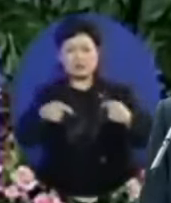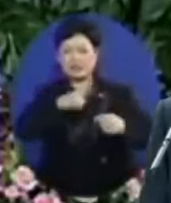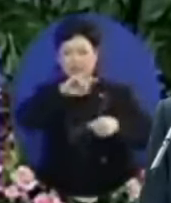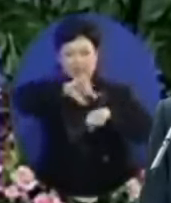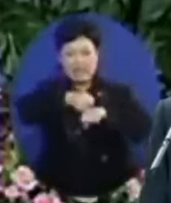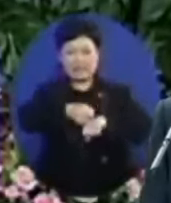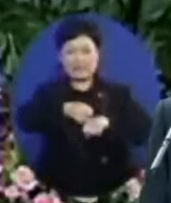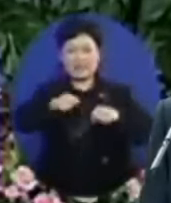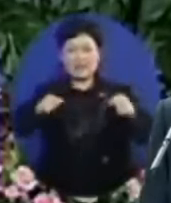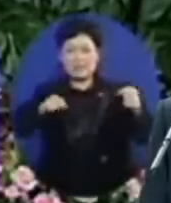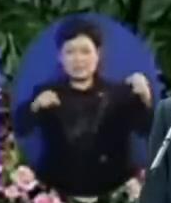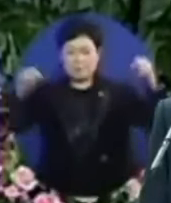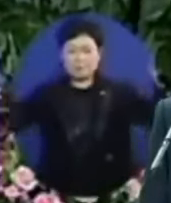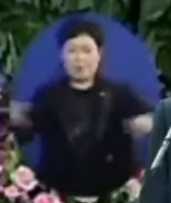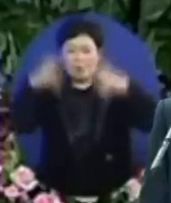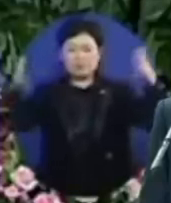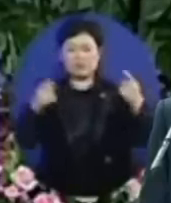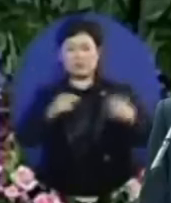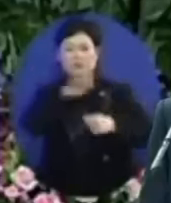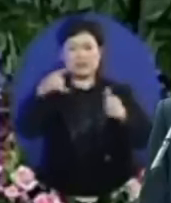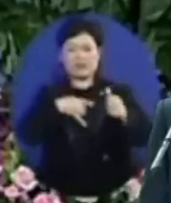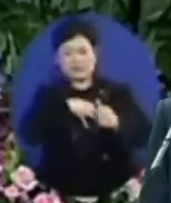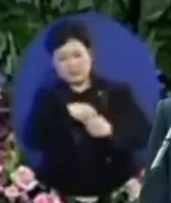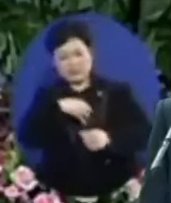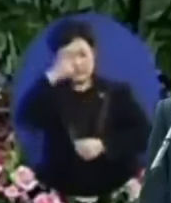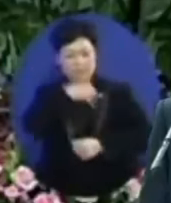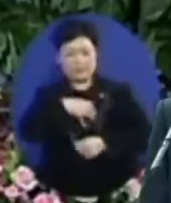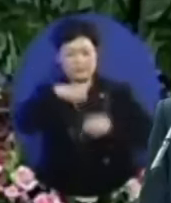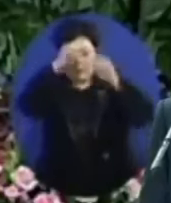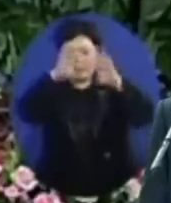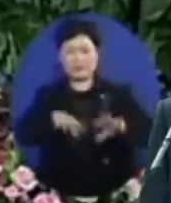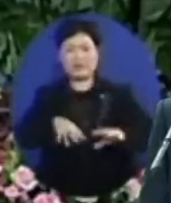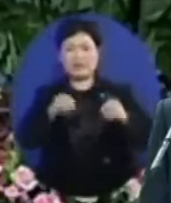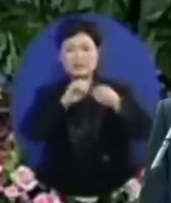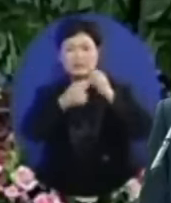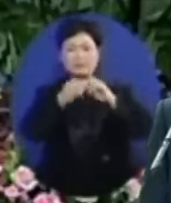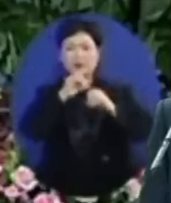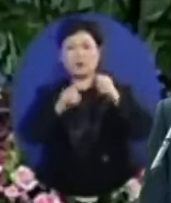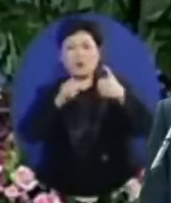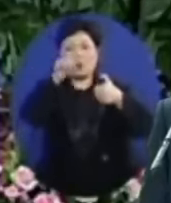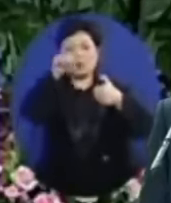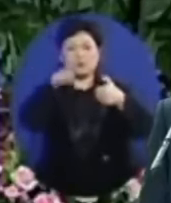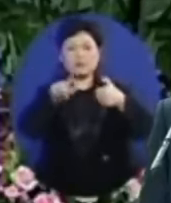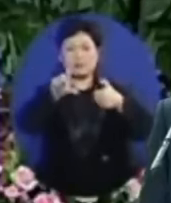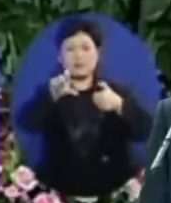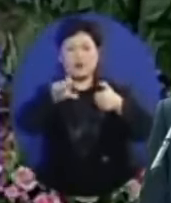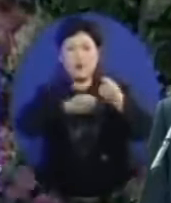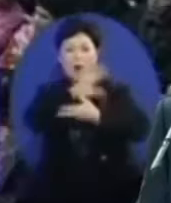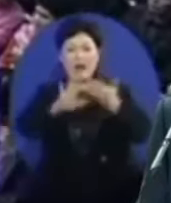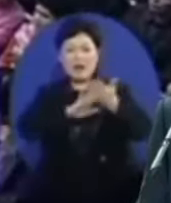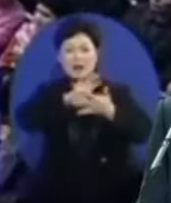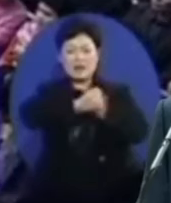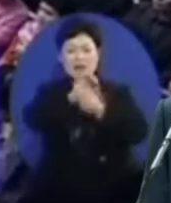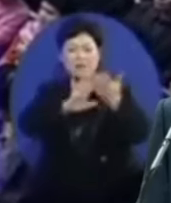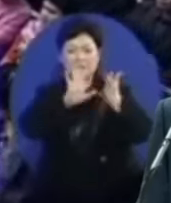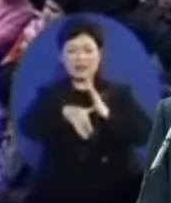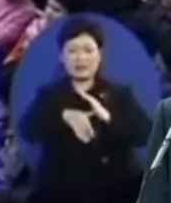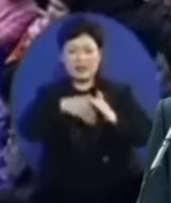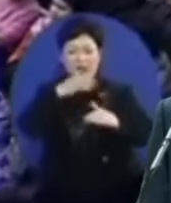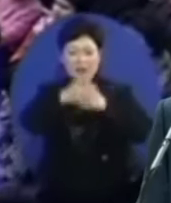이르겠고 너희에게 근심과 슬픔이 임하리라. 시편 50편 15절에 환난 날에 나를 부르라. 내가 너를